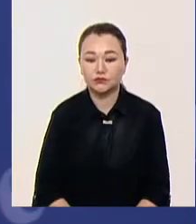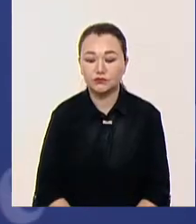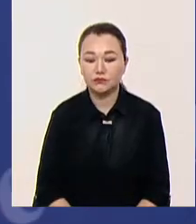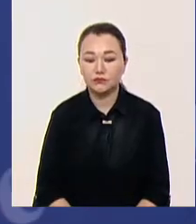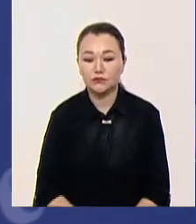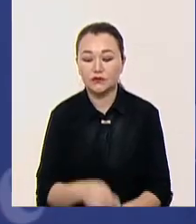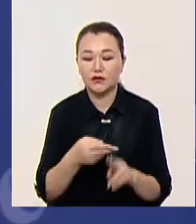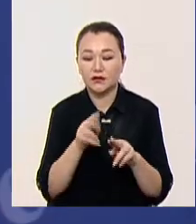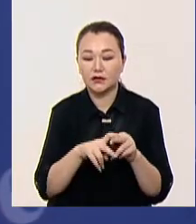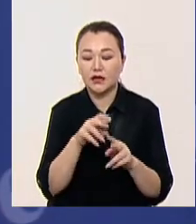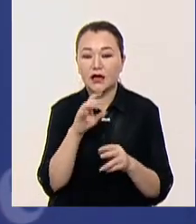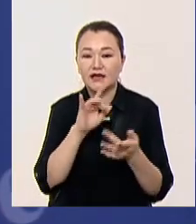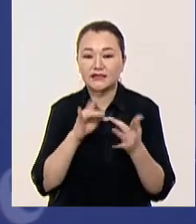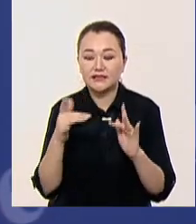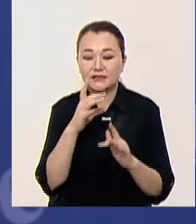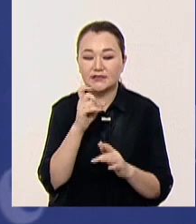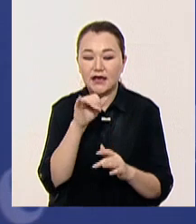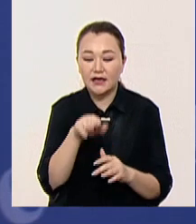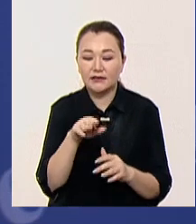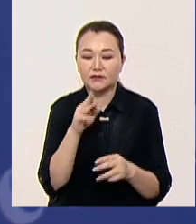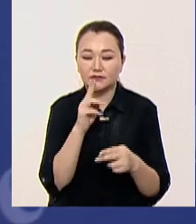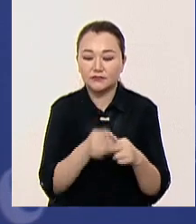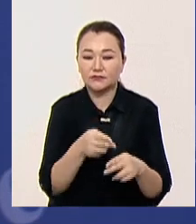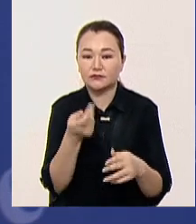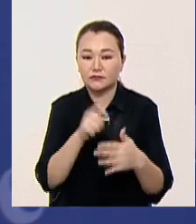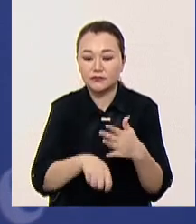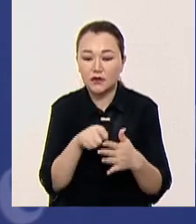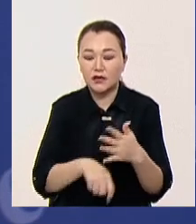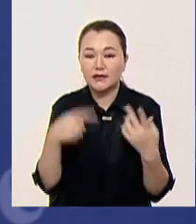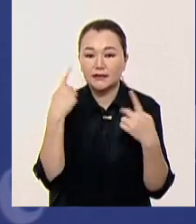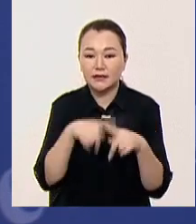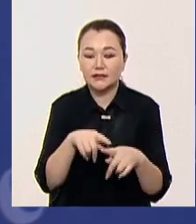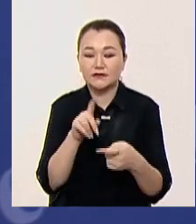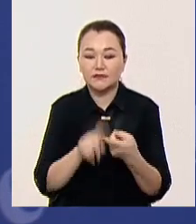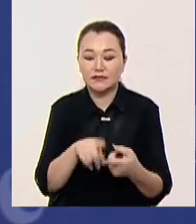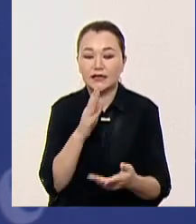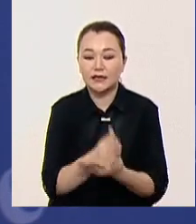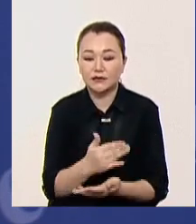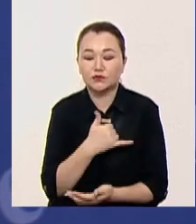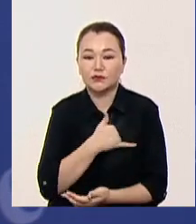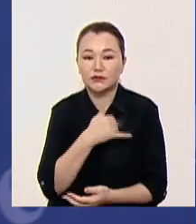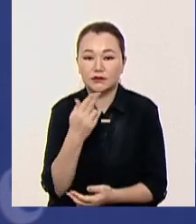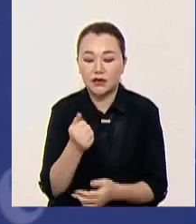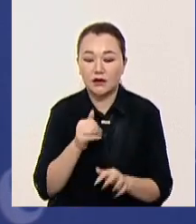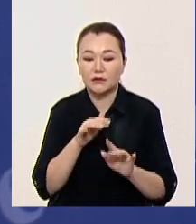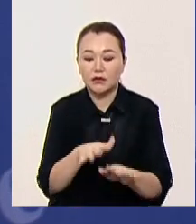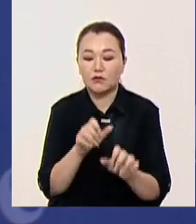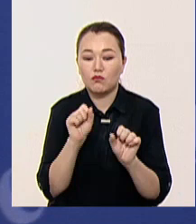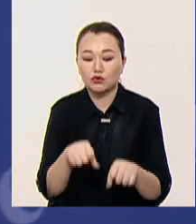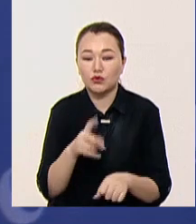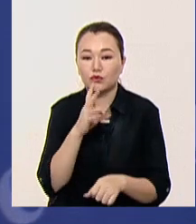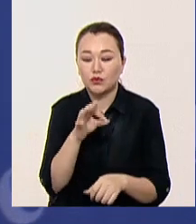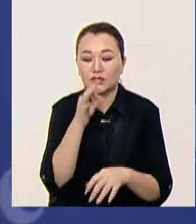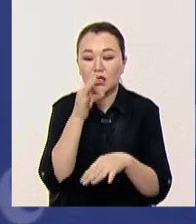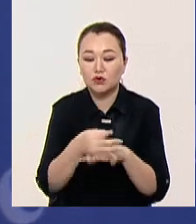Сындай ресурс, сайт, топтарға тосқауыл қойла, техникалық жағдай бар бұндай әрекетке баруға. Бірақ